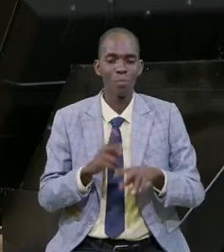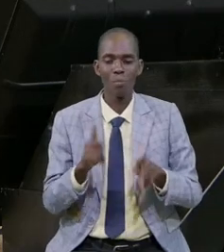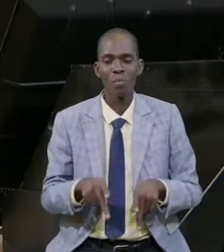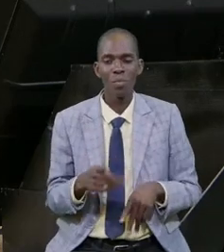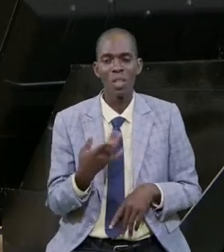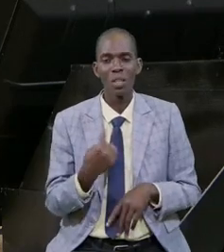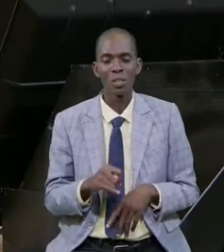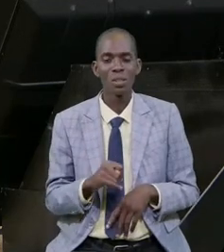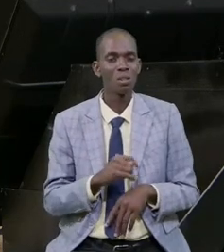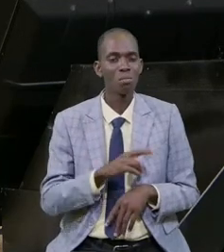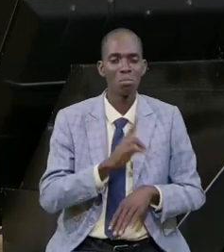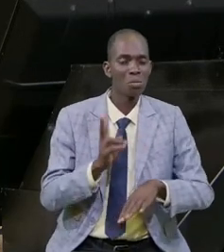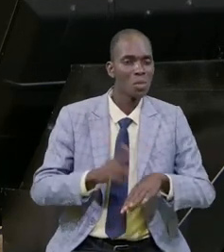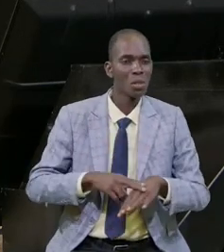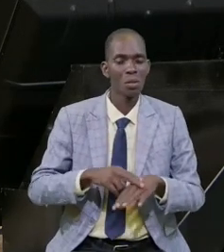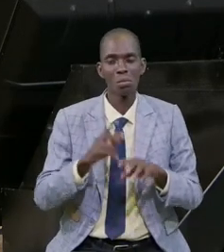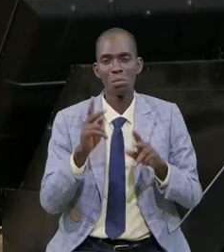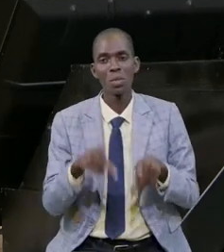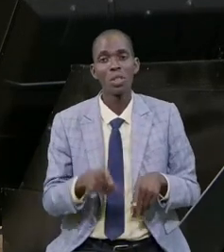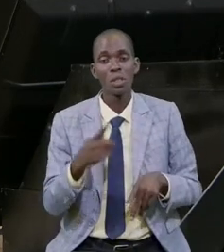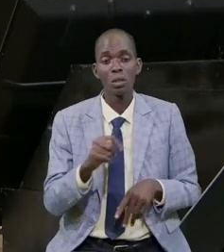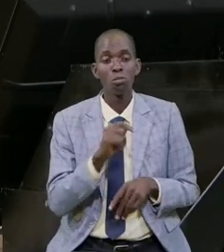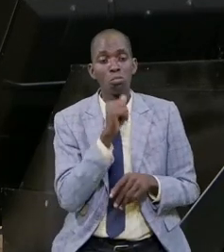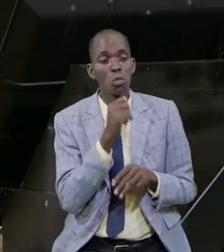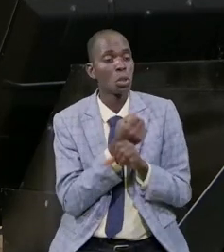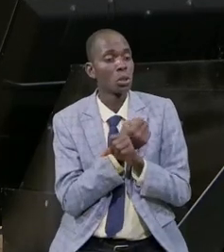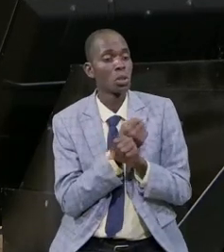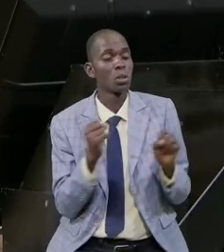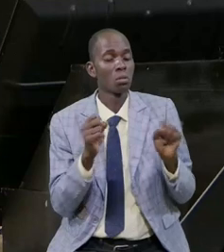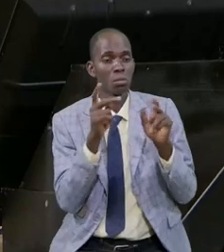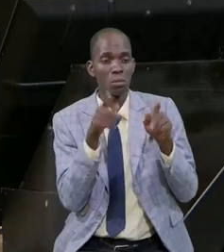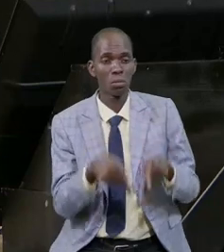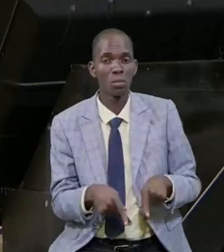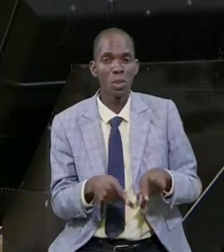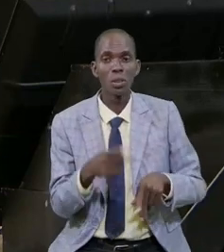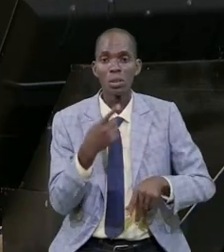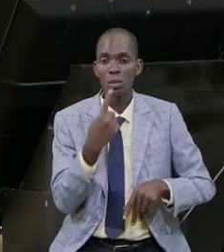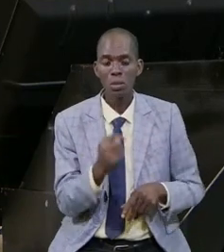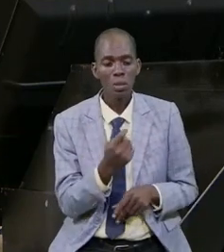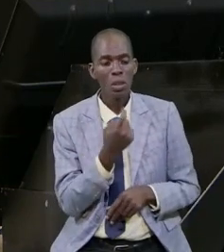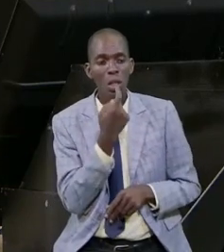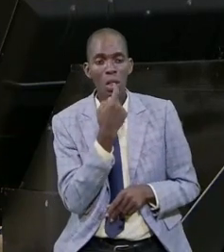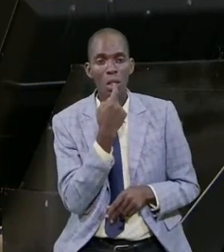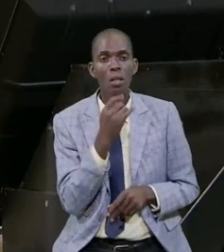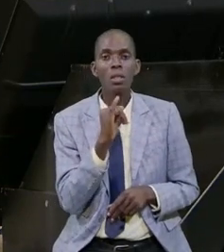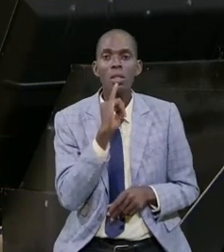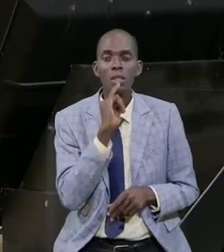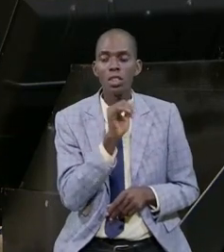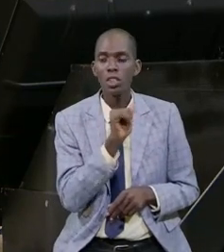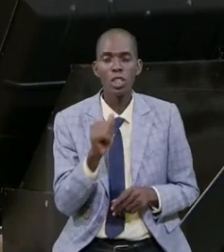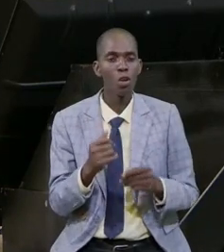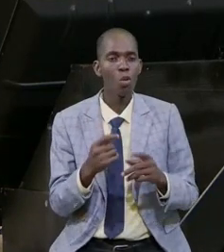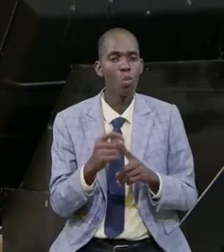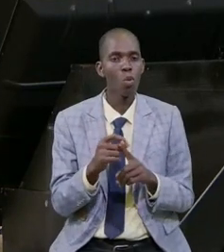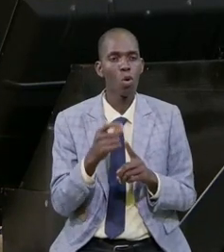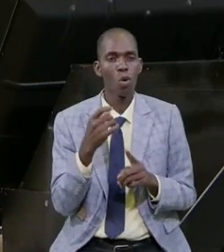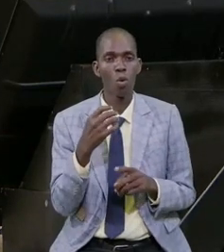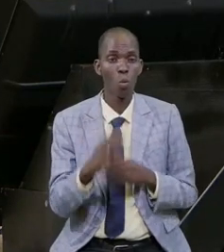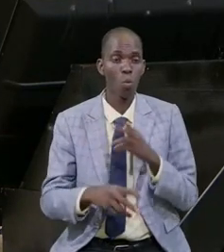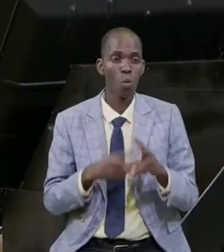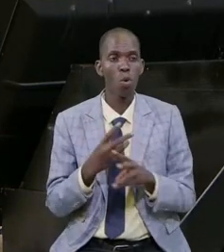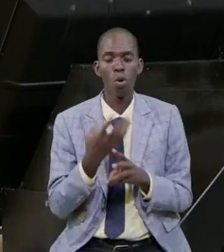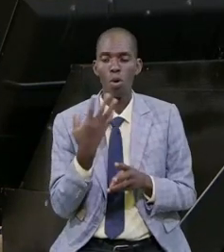l'homme dépravé, l'homme naturel, l'homme non sauvé, sa langue est un